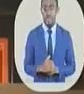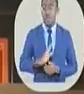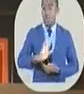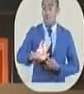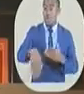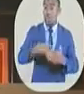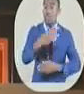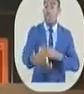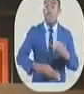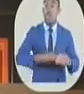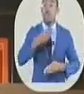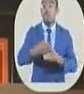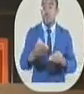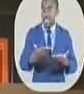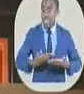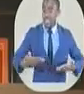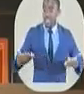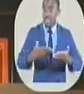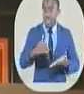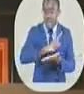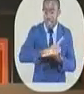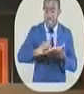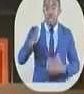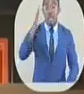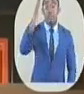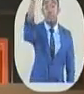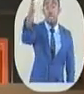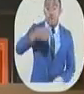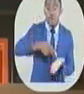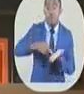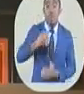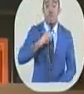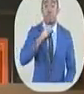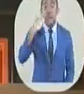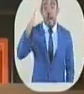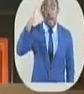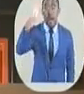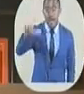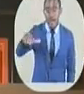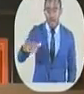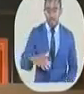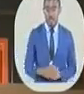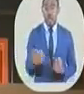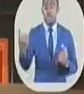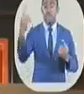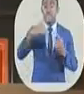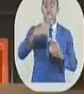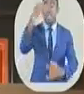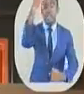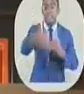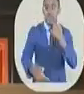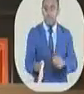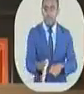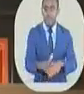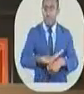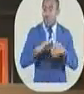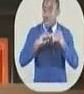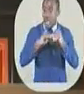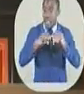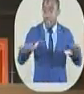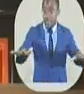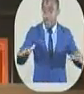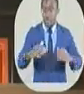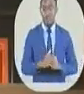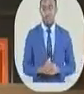pour l'ensemble des usagers à la compter de la semaine prochaine et jusqu'à nouvel ordre.